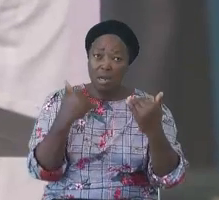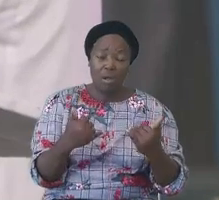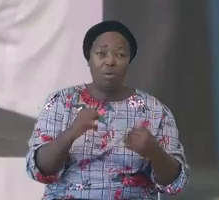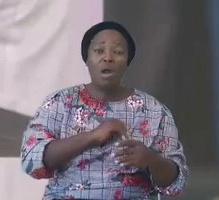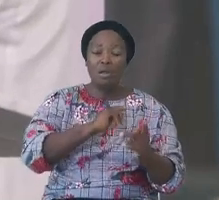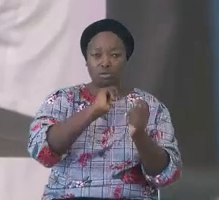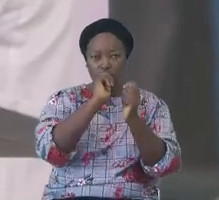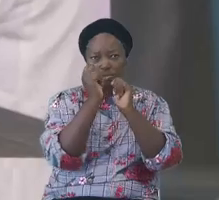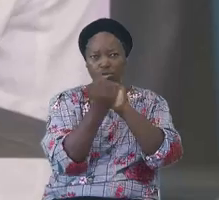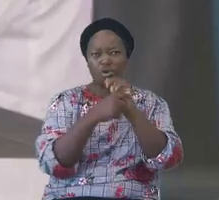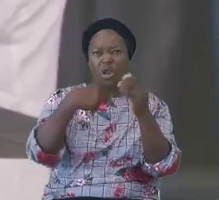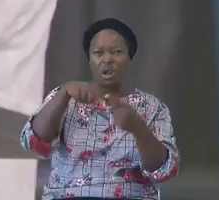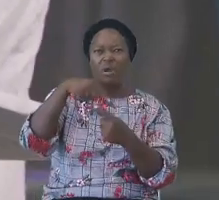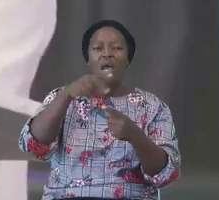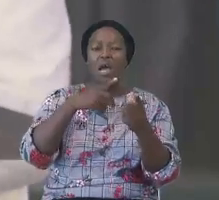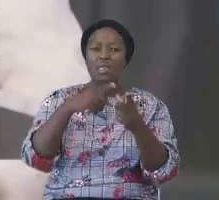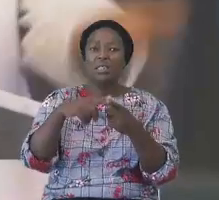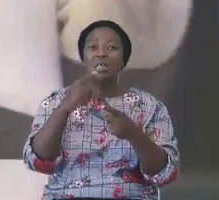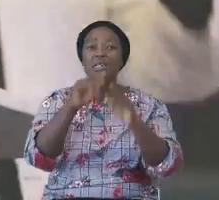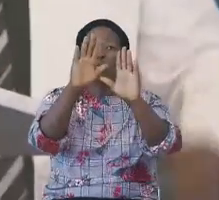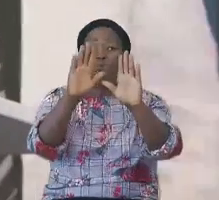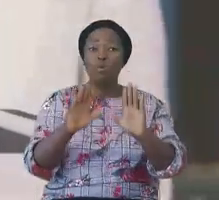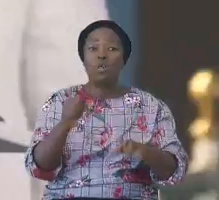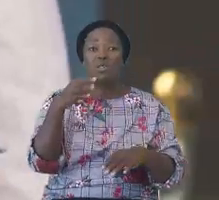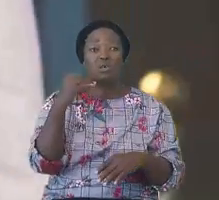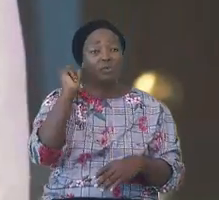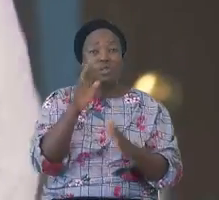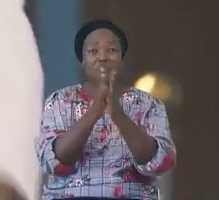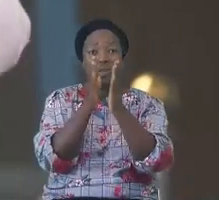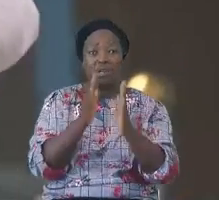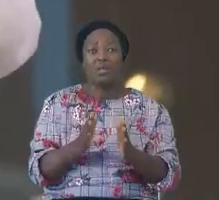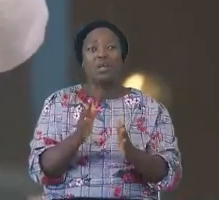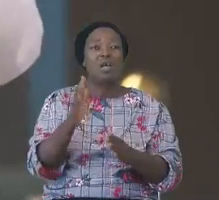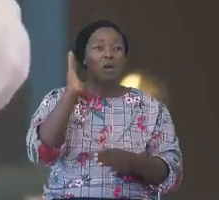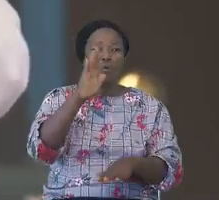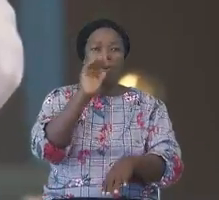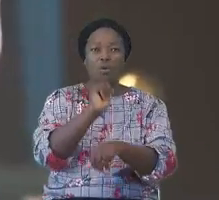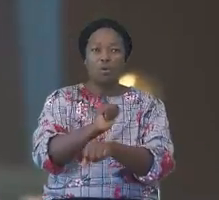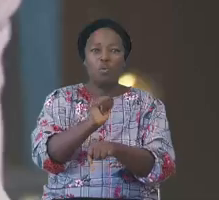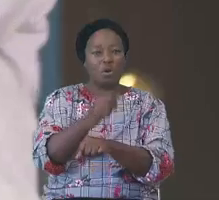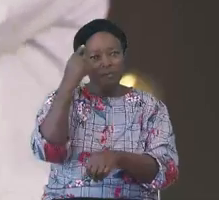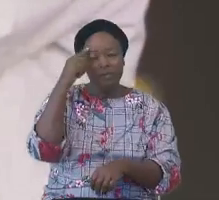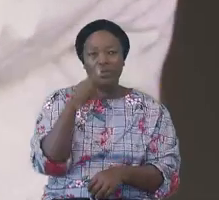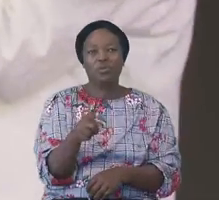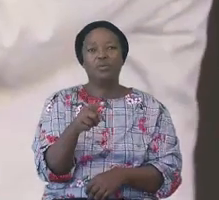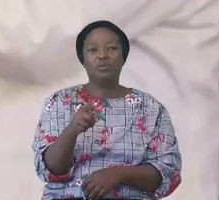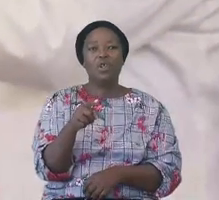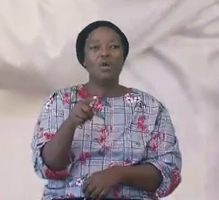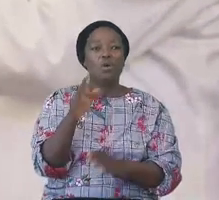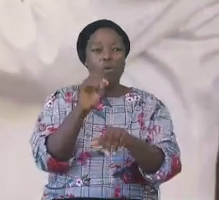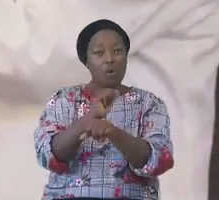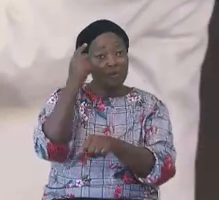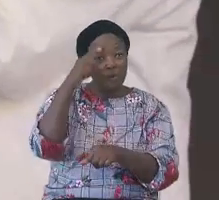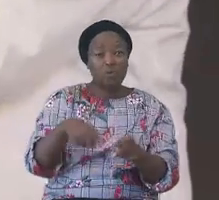même attirer une malédiction sur moi. Maintenant, je fais demi-tour. Et les merveilles de